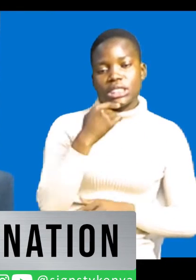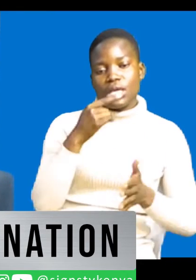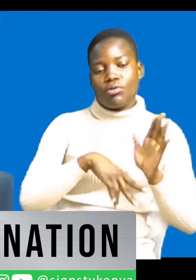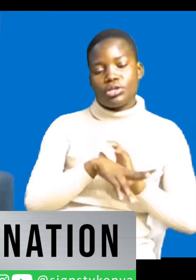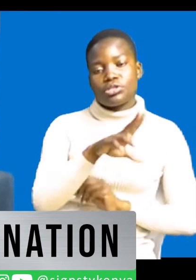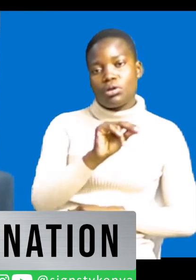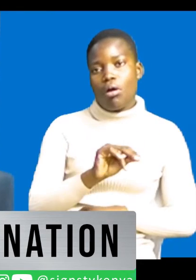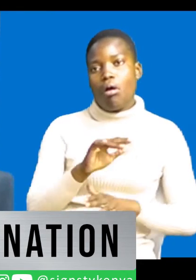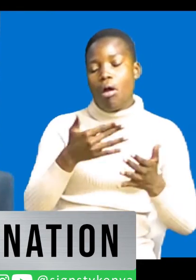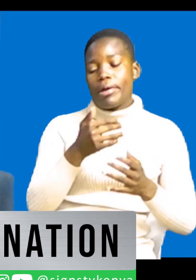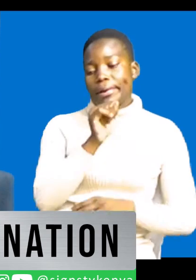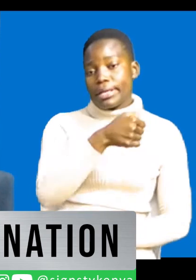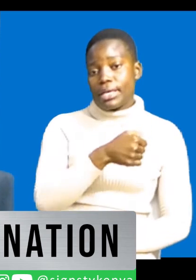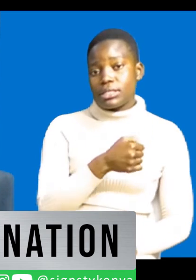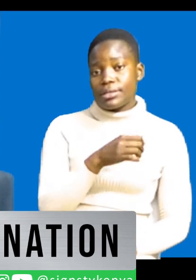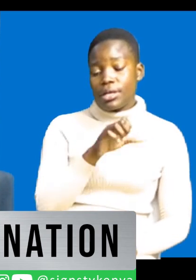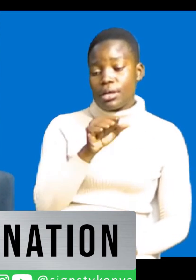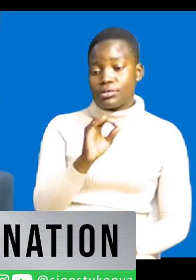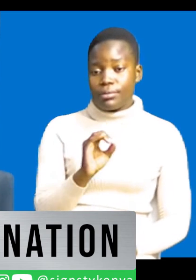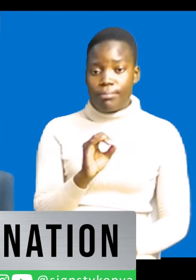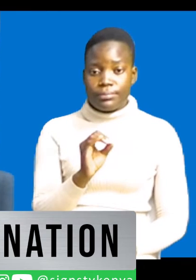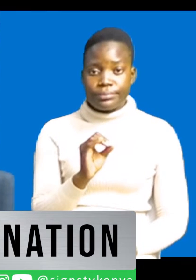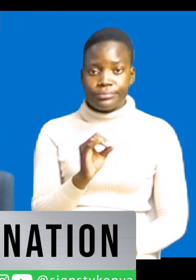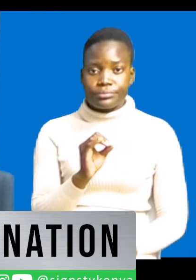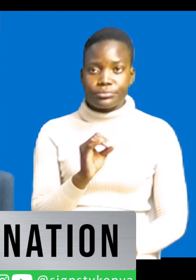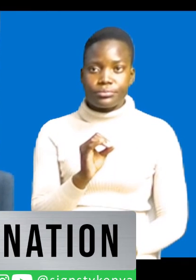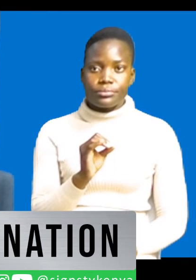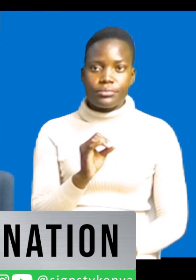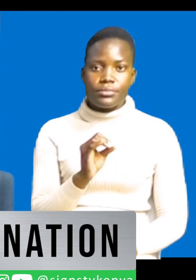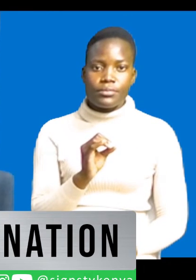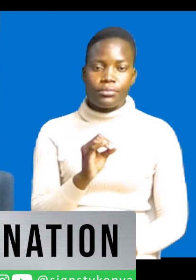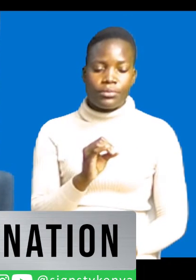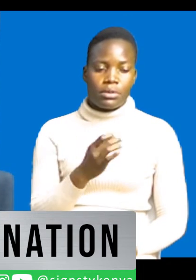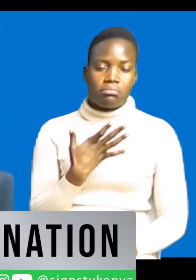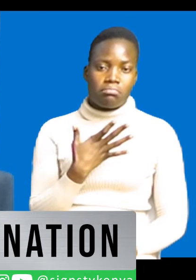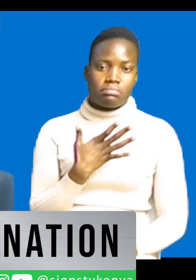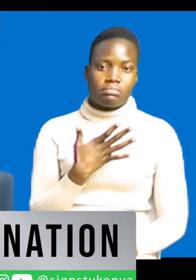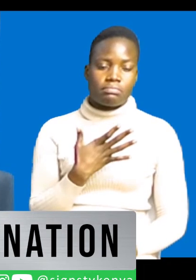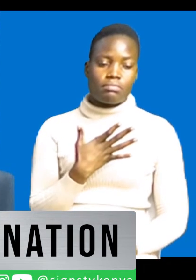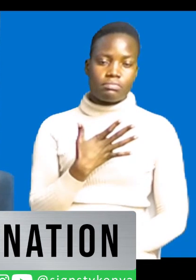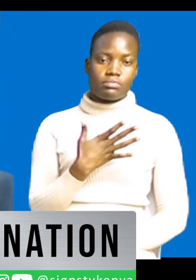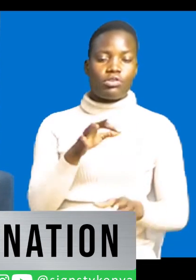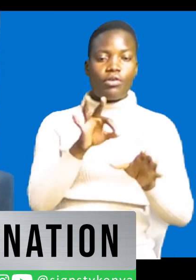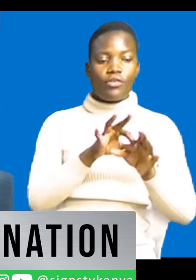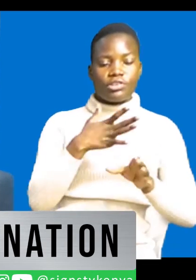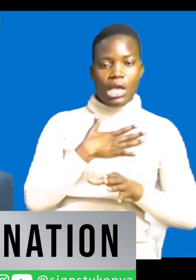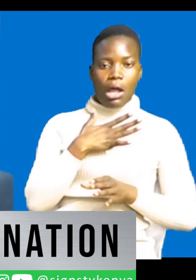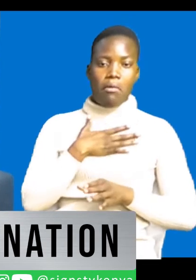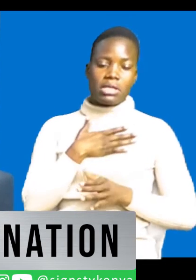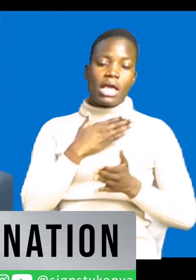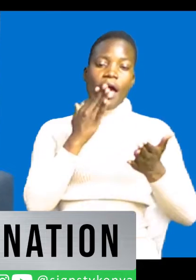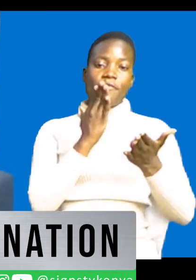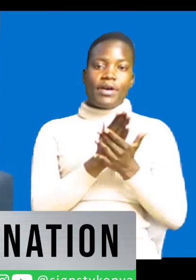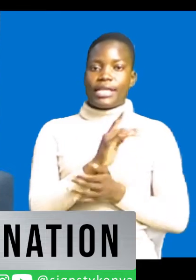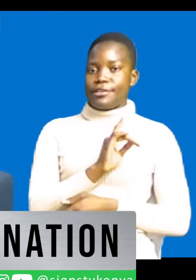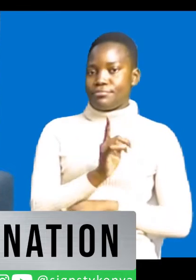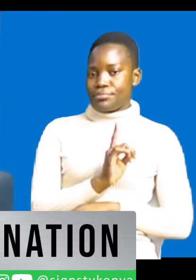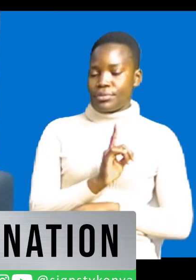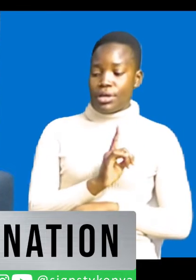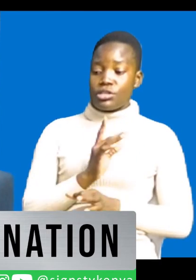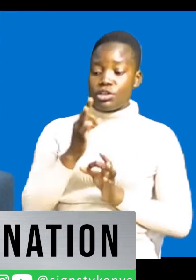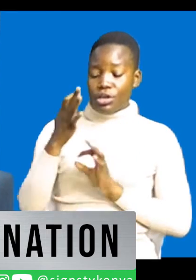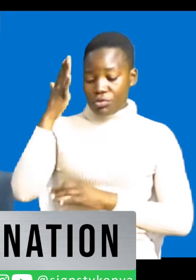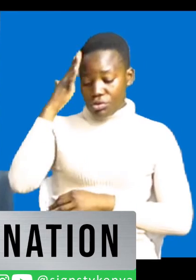no ama aseme hiyo yes. So bado hizo nini zetu hazitakuwa valid. Zitakuwa so it towards. Lakini unajua afadhali sasa